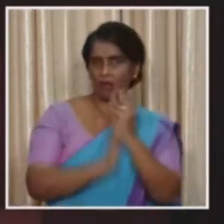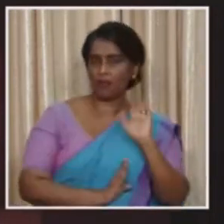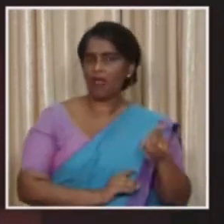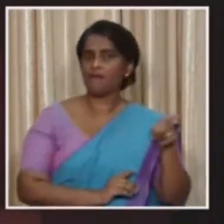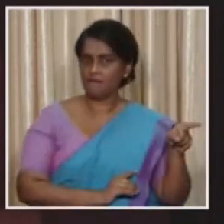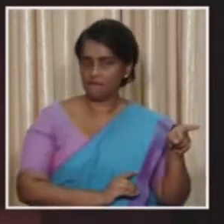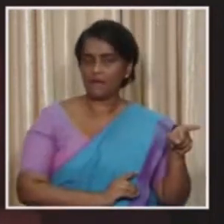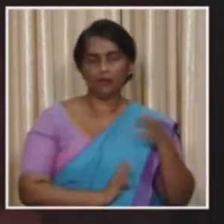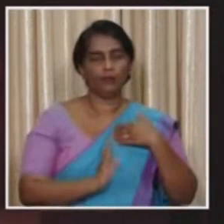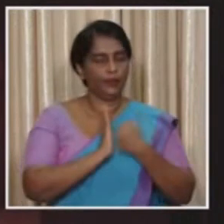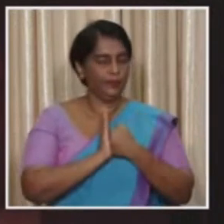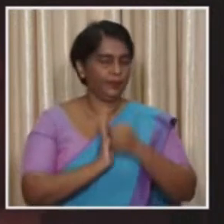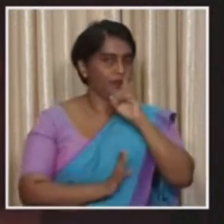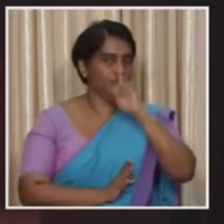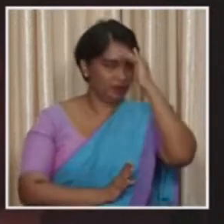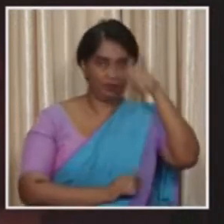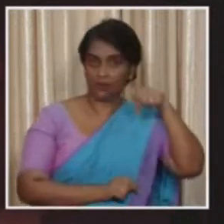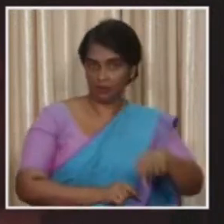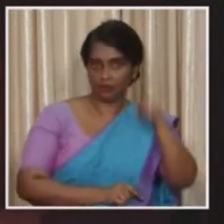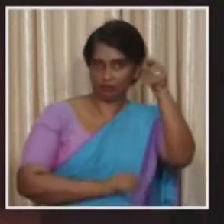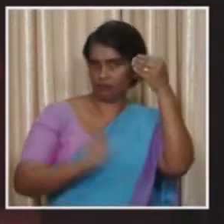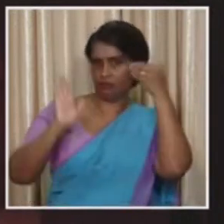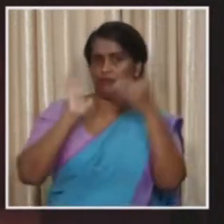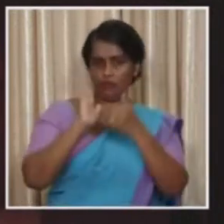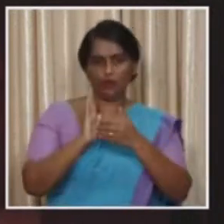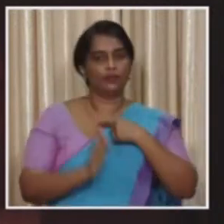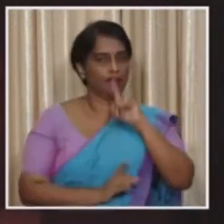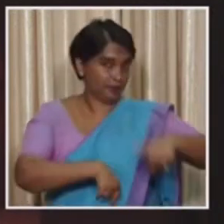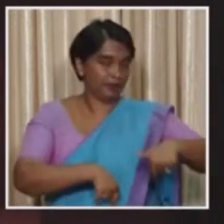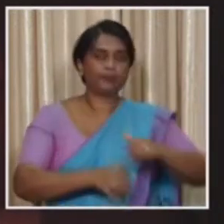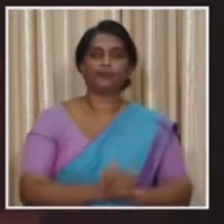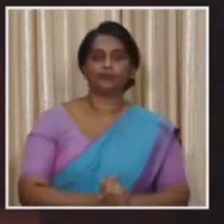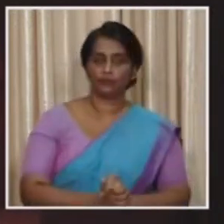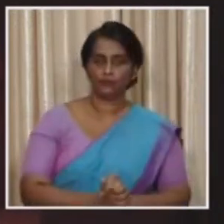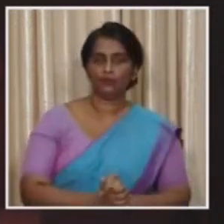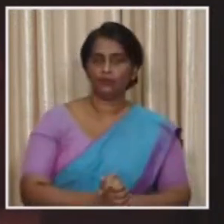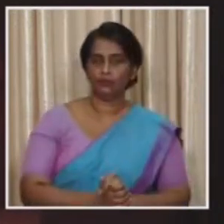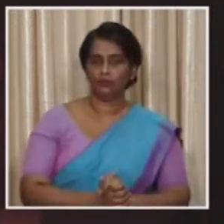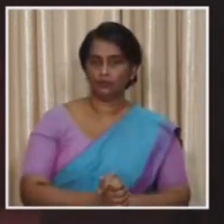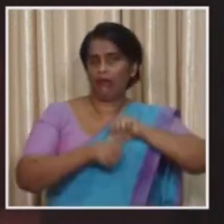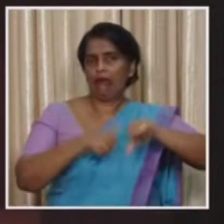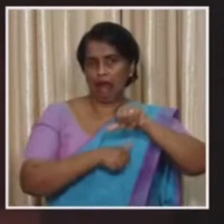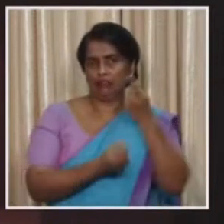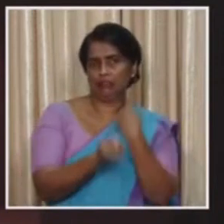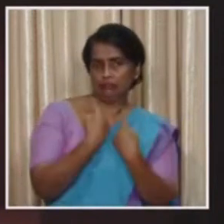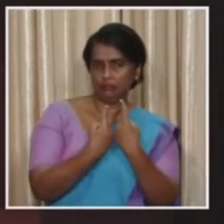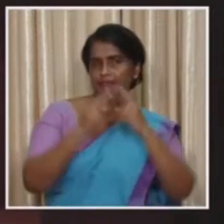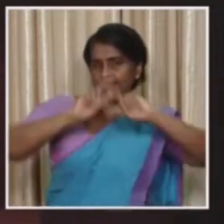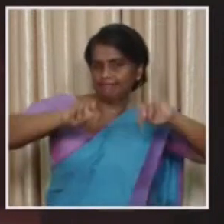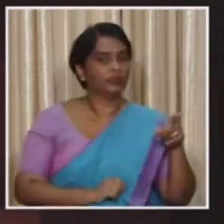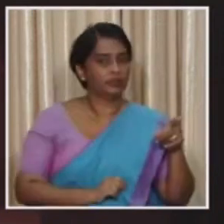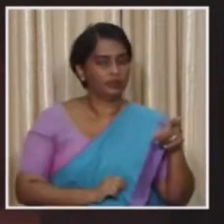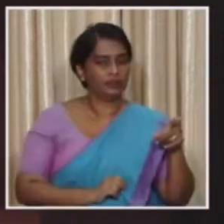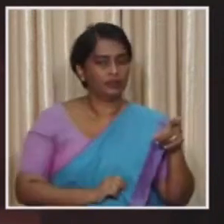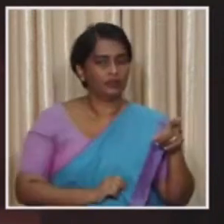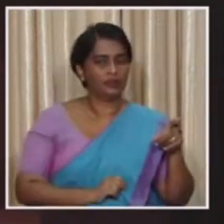දැන් මම ගරු කතානායකතුමනි, මම ඔබතුමාගේ අවධානයට ගෙනෙන්න කැමති මේ අවස්ථාවේ වෙරිටේ රිසර්ච් ආයතනය රිසර්ච් එකක් කරලා